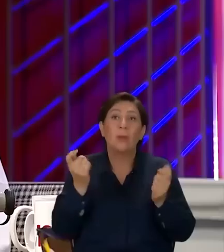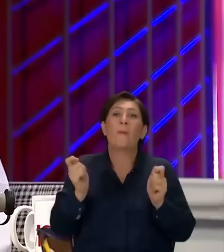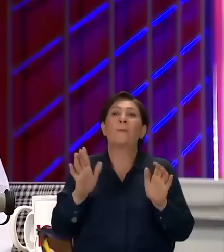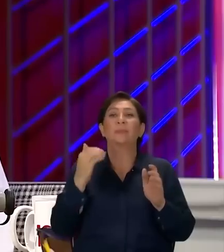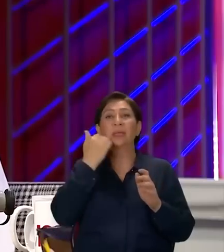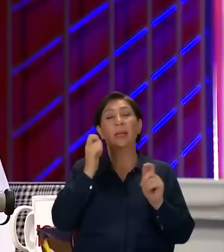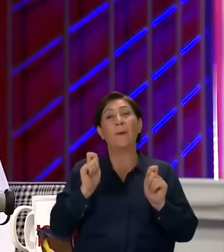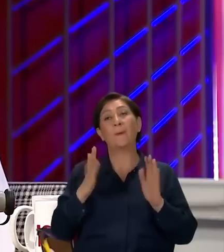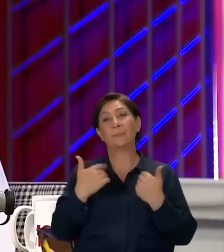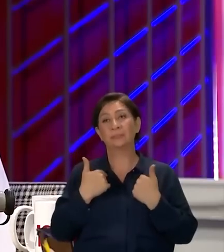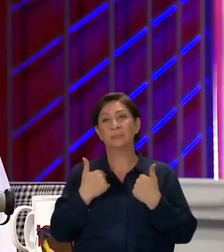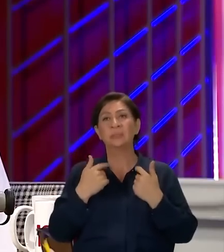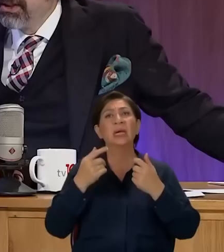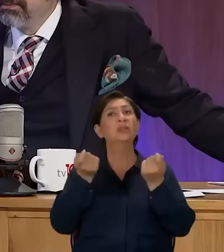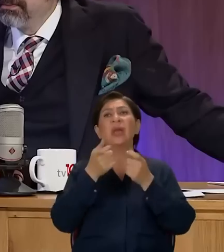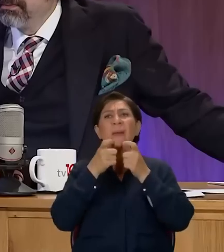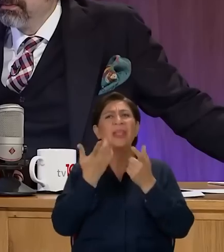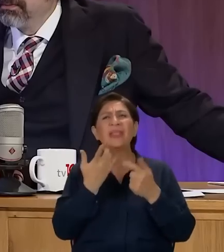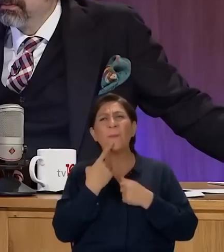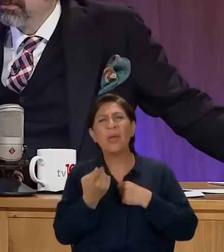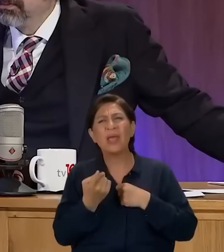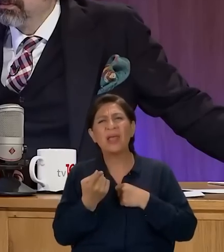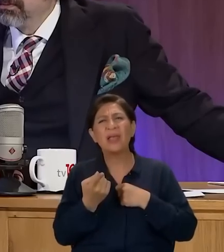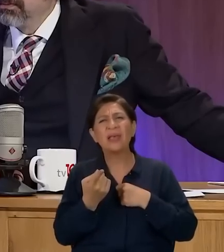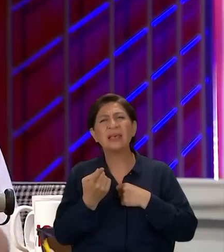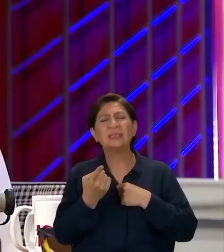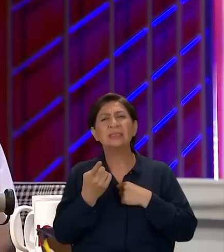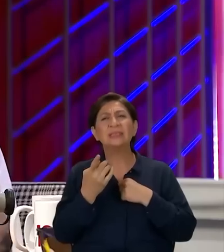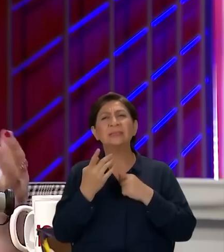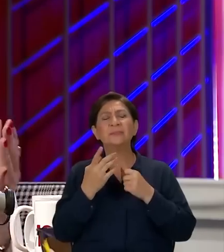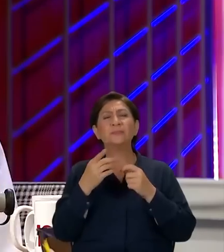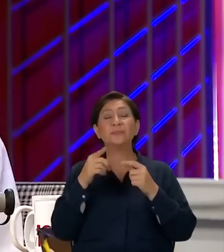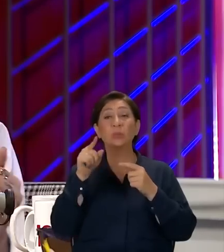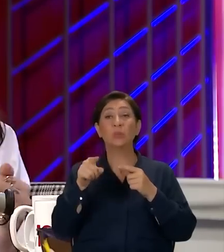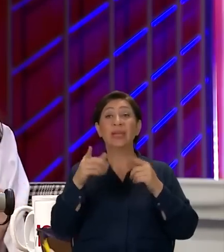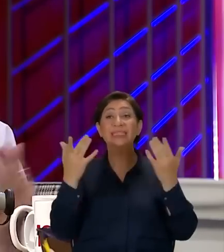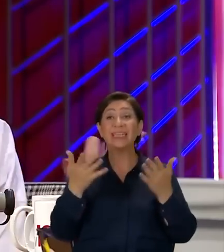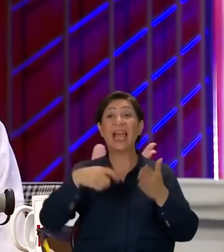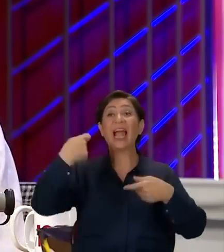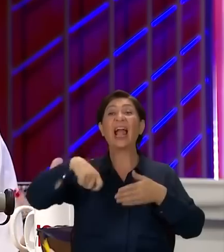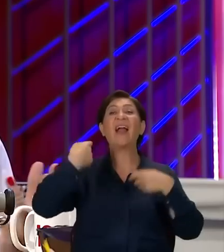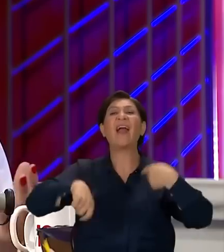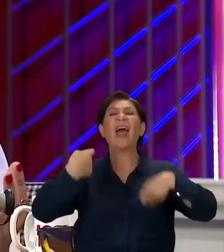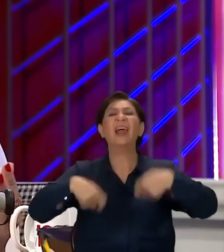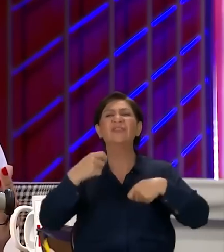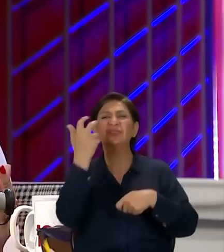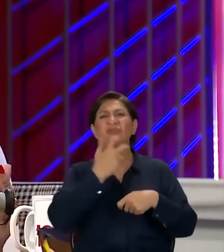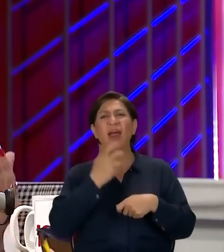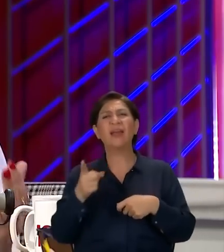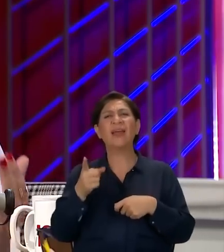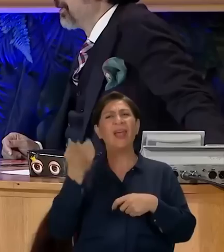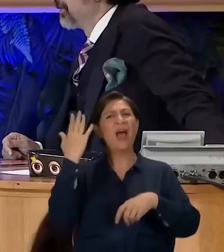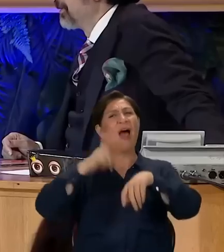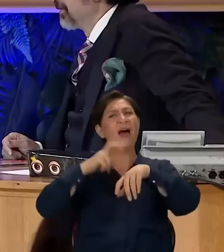Nüksediyor. Asla yalan söyleyemem. Ne demek işin ekmeğindeyim? Daha çok böyle şimdi bunlar zaten garanti şarkılar. Öyle bir durumumuz var ya.